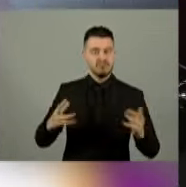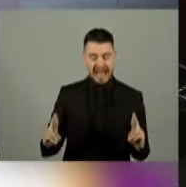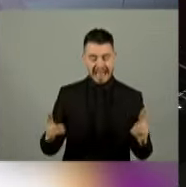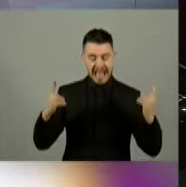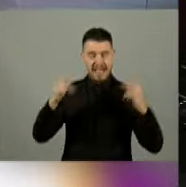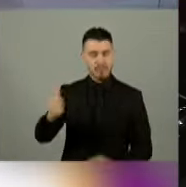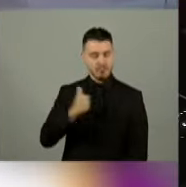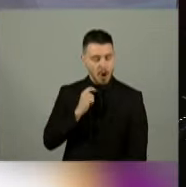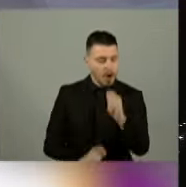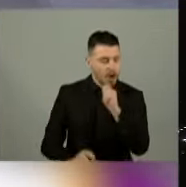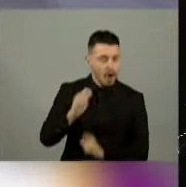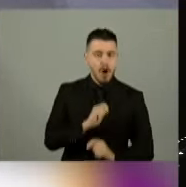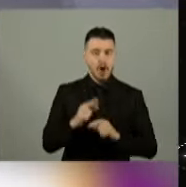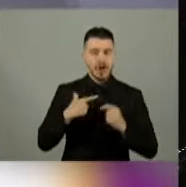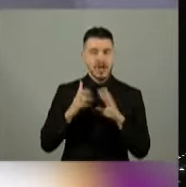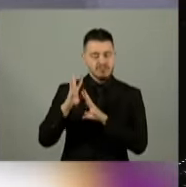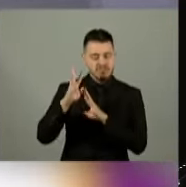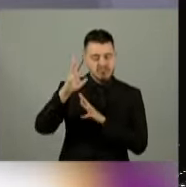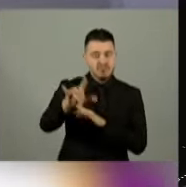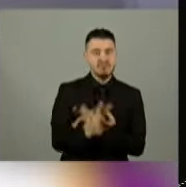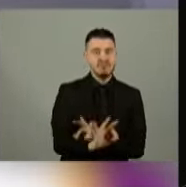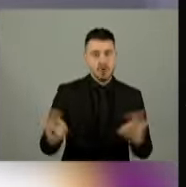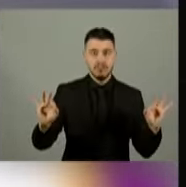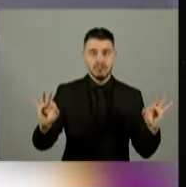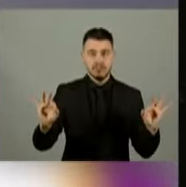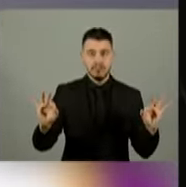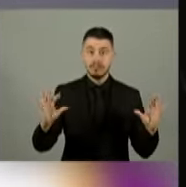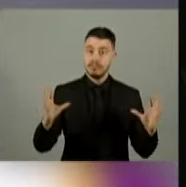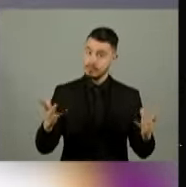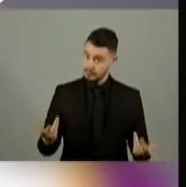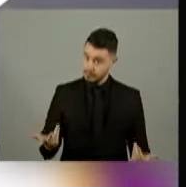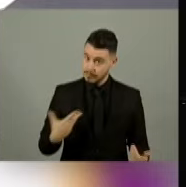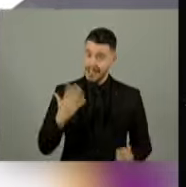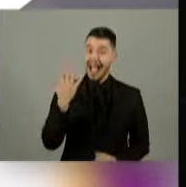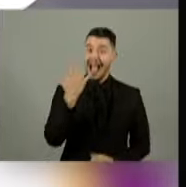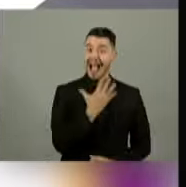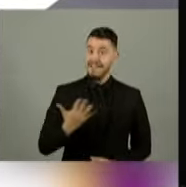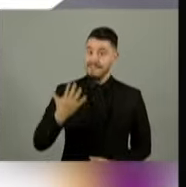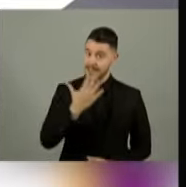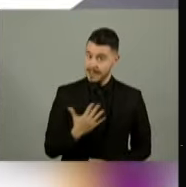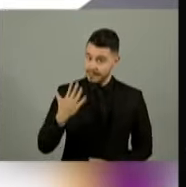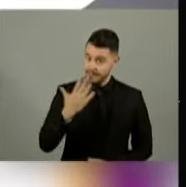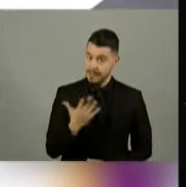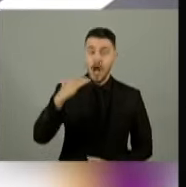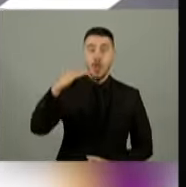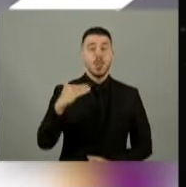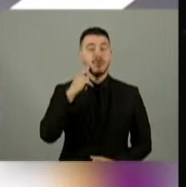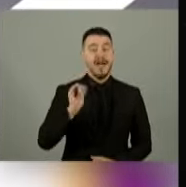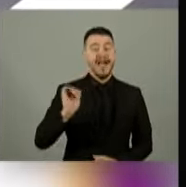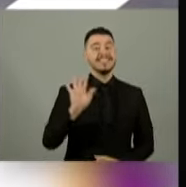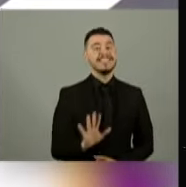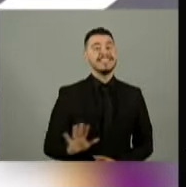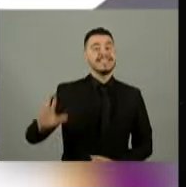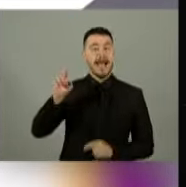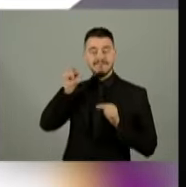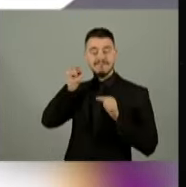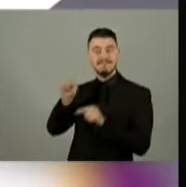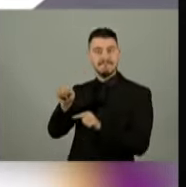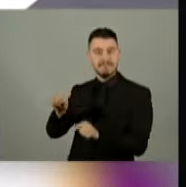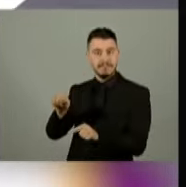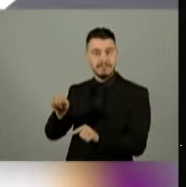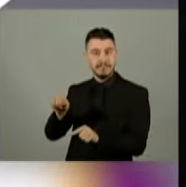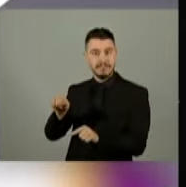εικόνα, η επωνυμία, το περιεχόμενο, το αξιακό περιεχόμενο του ΣΥΡΙΖΑ, και μετά τη διάσπαση που είχαμε, την τελευταία διάσπαση, και μετά όλες